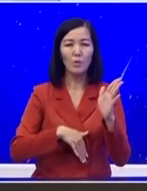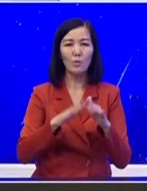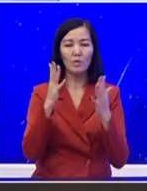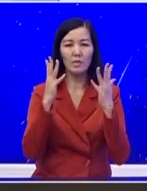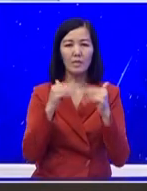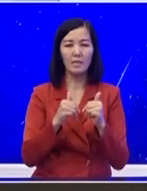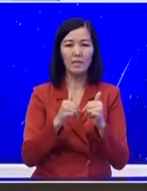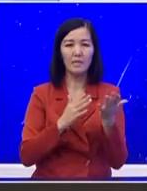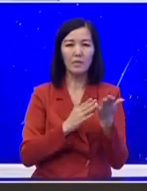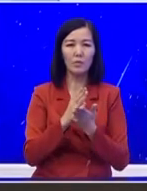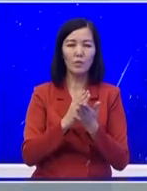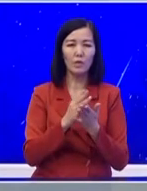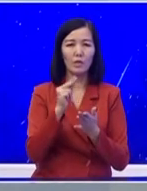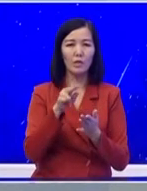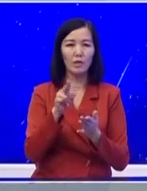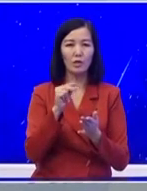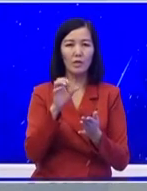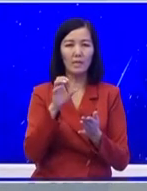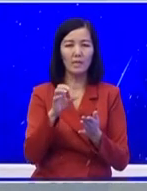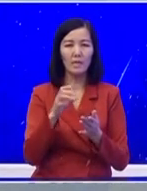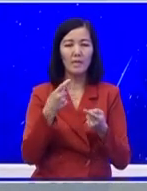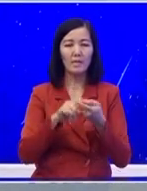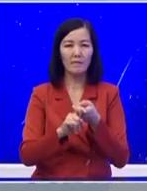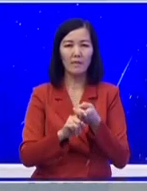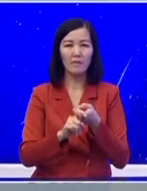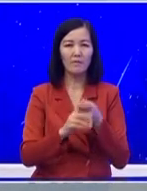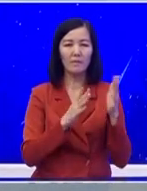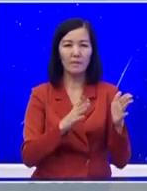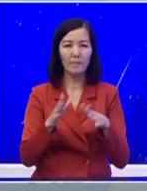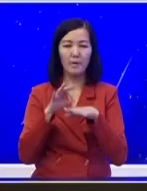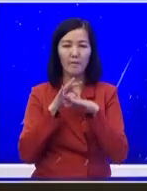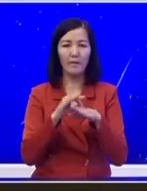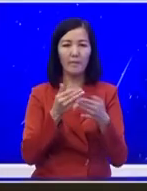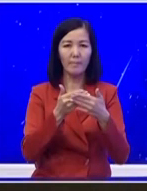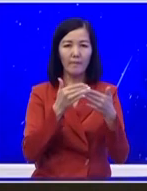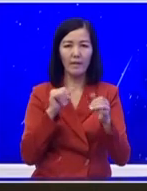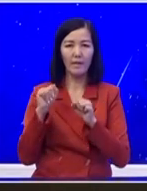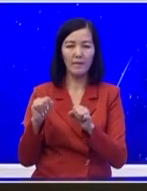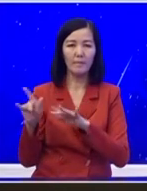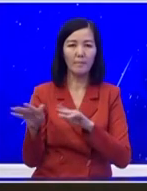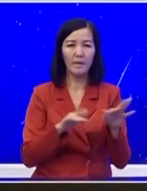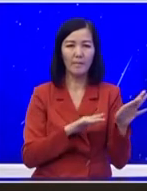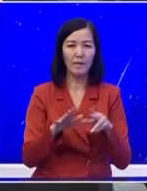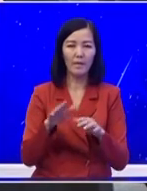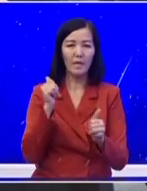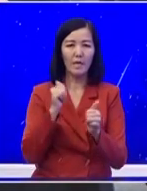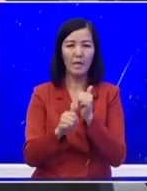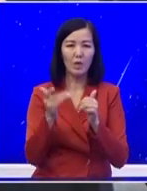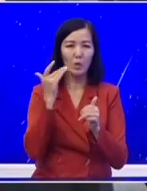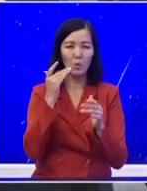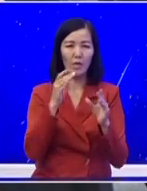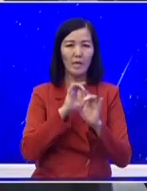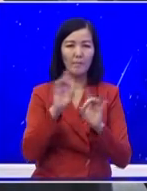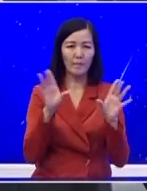ситуациям. Улучшение статистики сотрудники ДЧС связывают с систематическим проведением профилактических мероприятий и регулярных бесед с